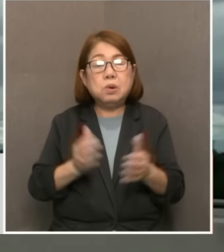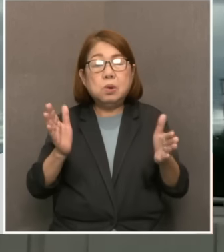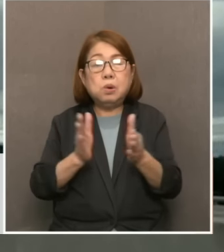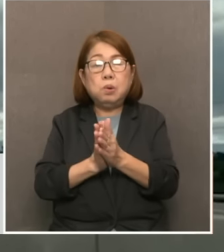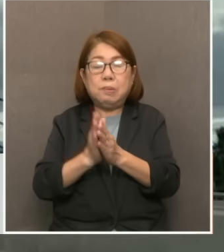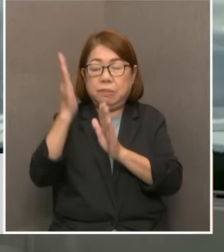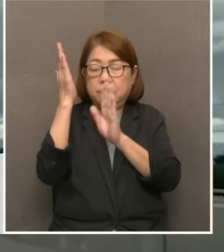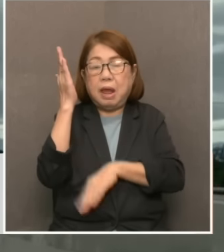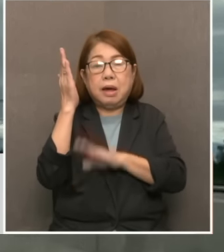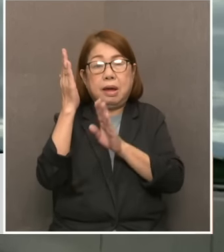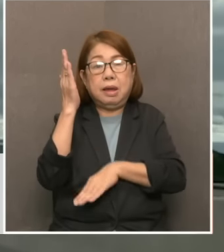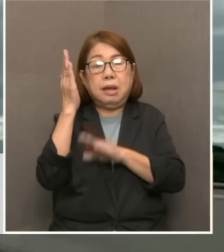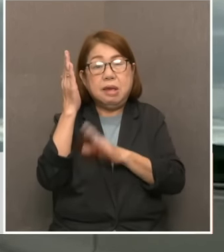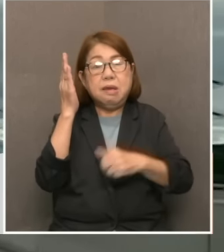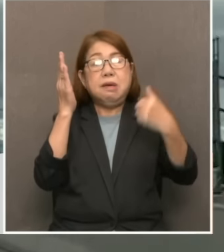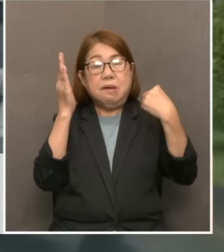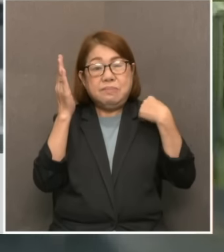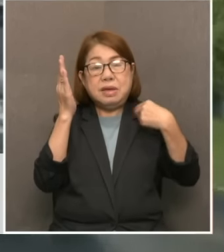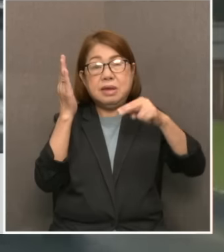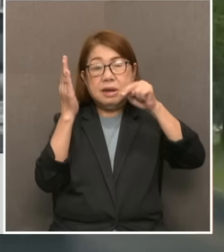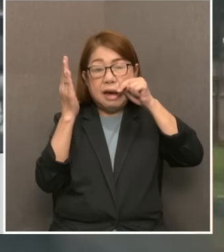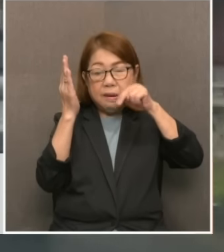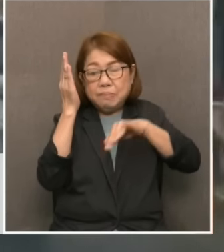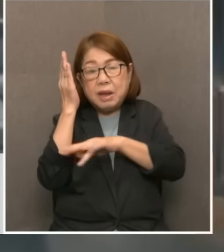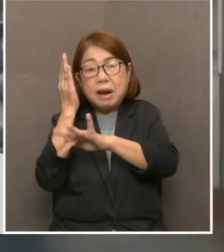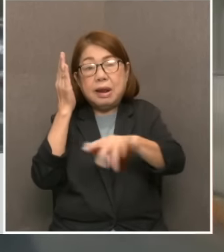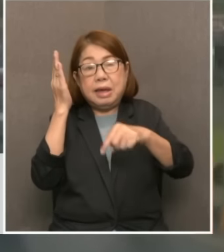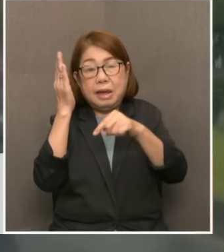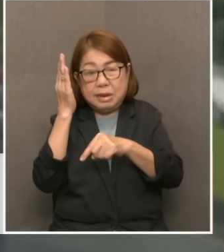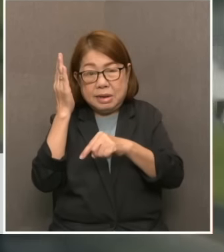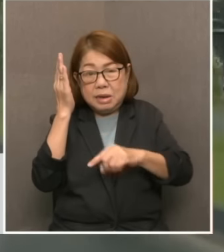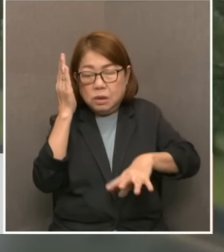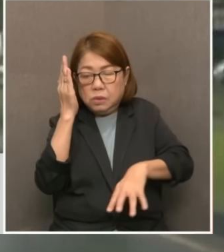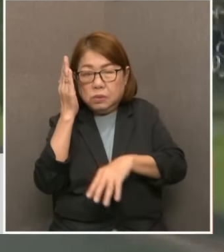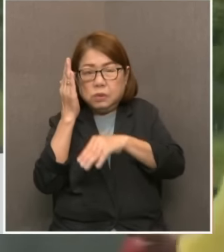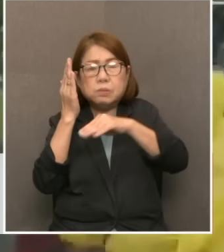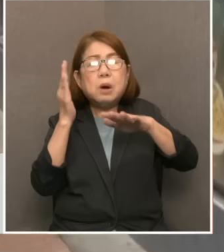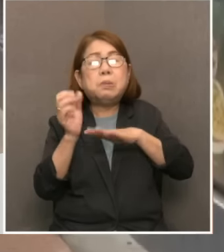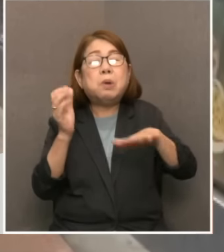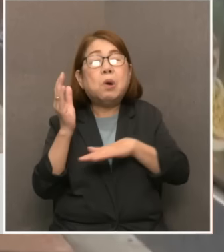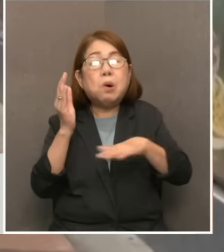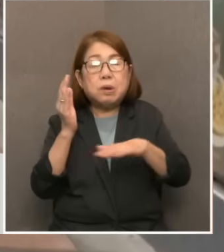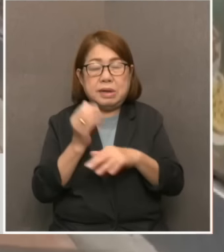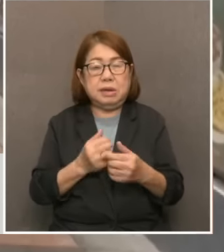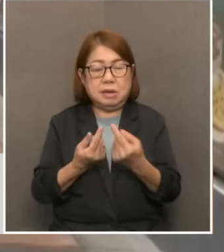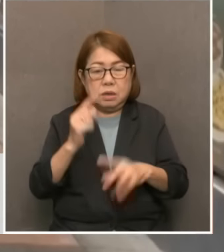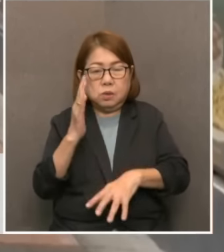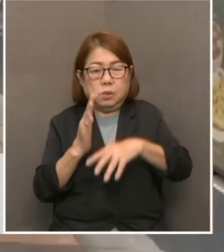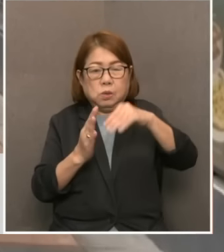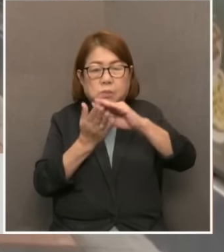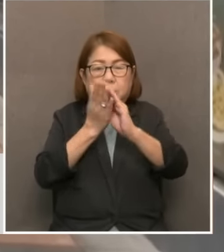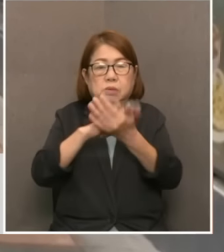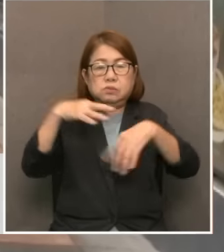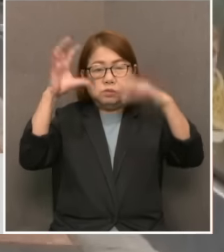ตะวนตกเฉยงใต้ที่พัดปกคุมทะเลอันดามนตอนบนและประเทศไยตอนบนมกำลงต่านกลางทำให้ยงคงมีฝนฟ้าขนอง